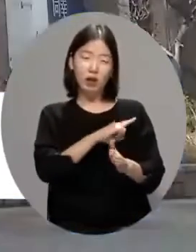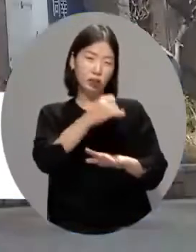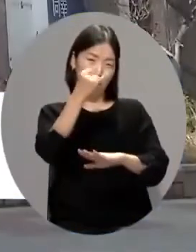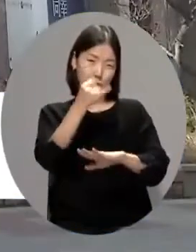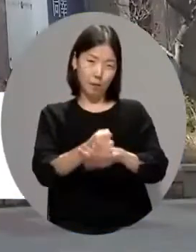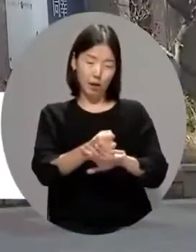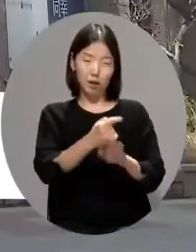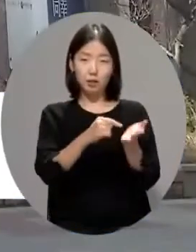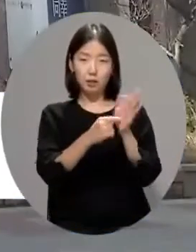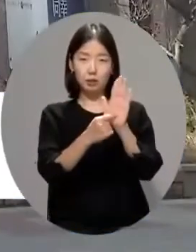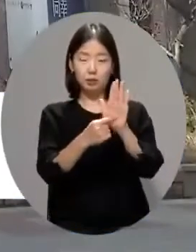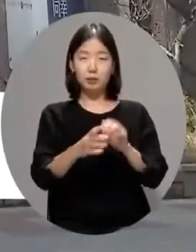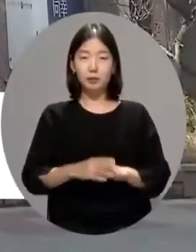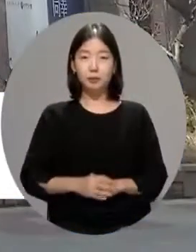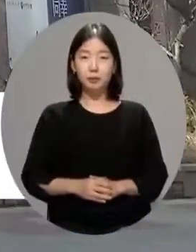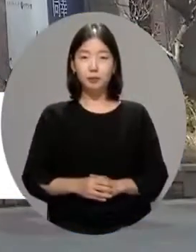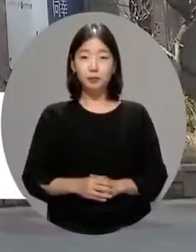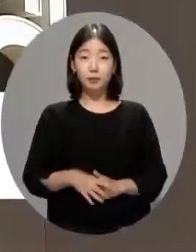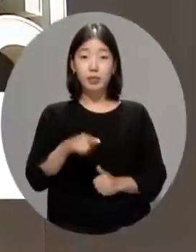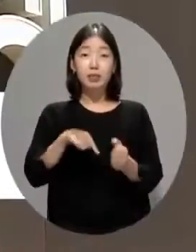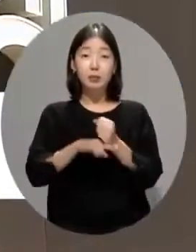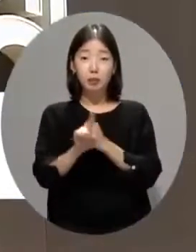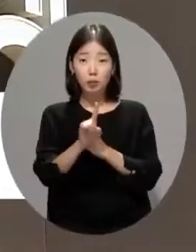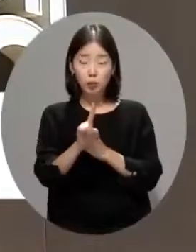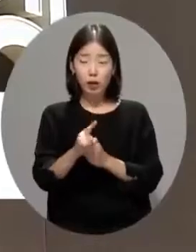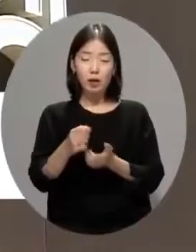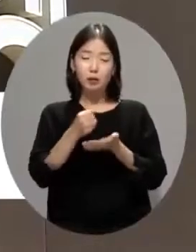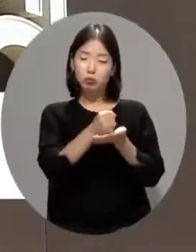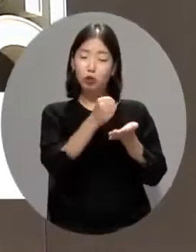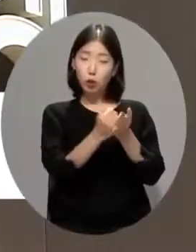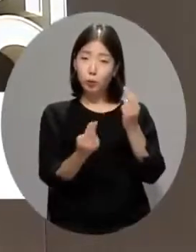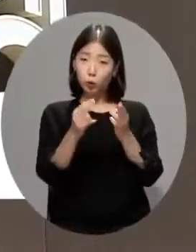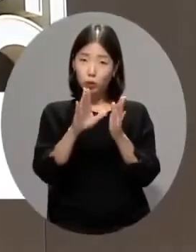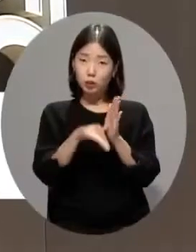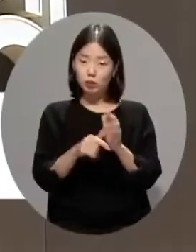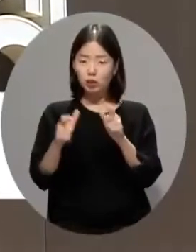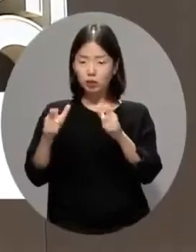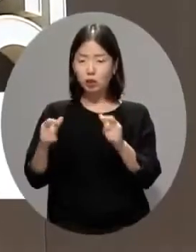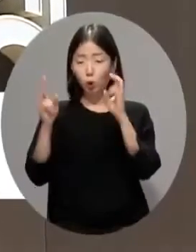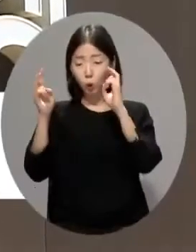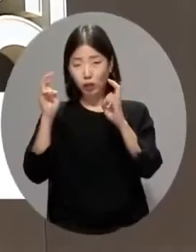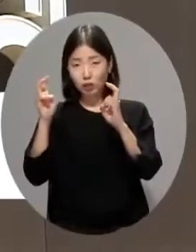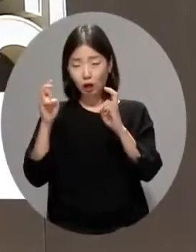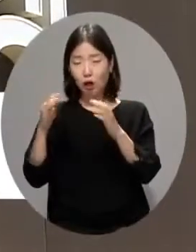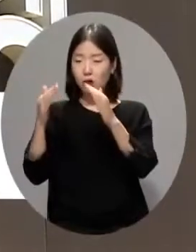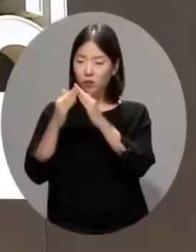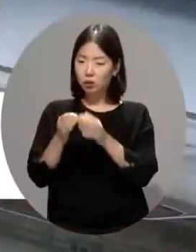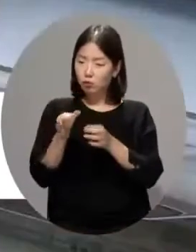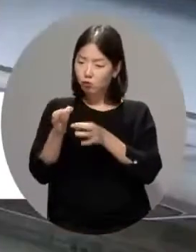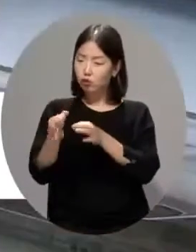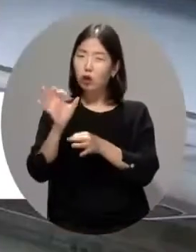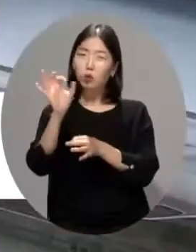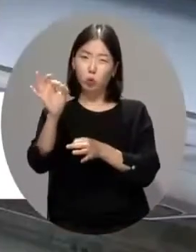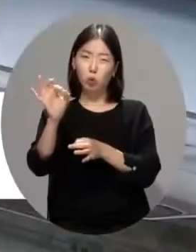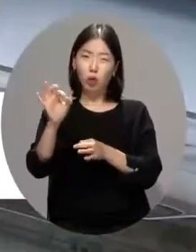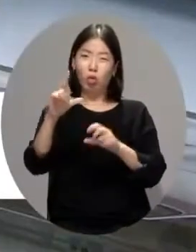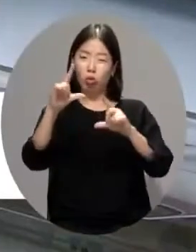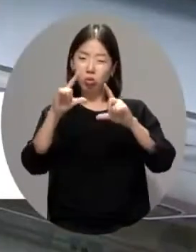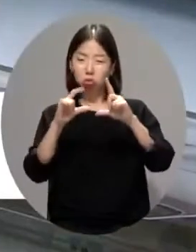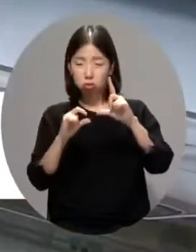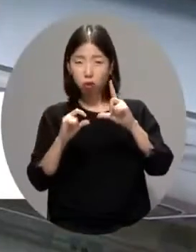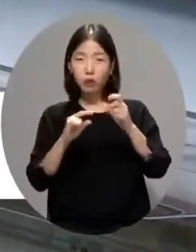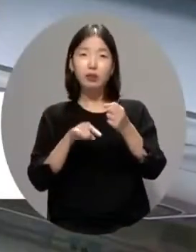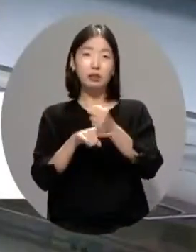낮은 것으로 나타났습니다 이는 액으로 들어오는 돈에 비해 지역 기업이나 가게에 투자되는 돈이 그만큼